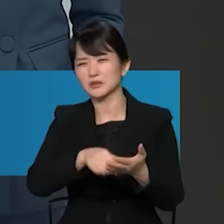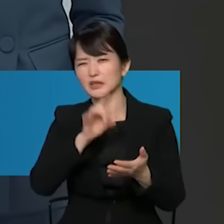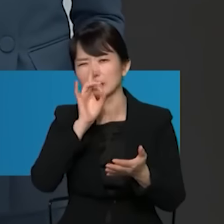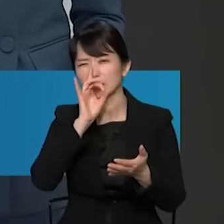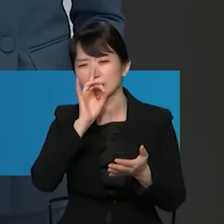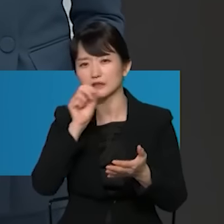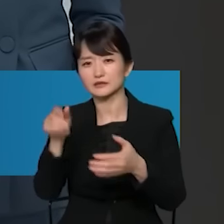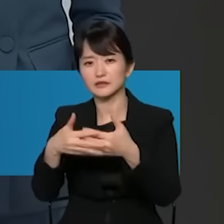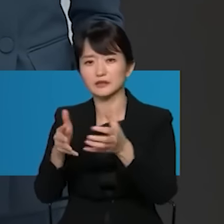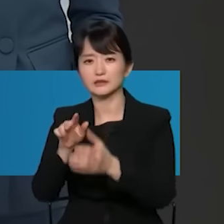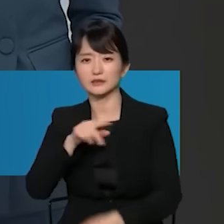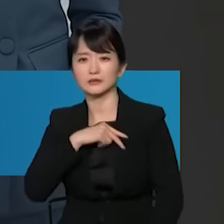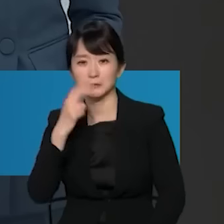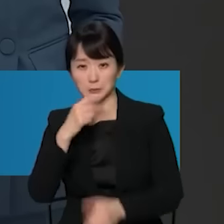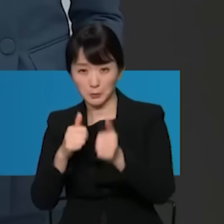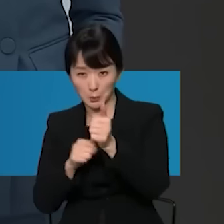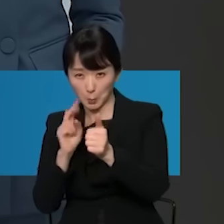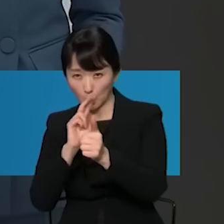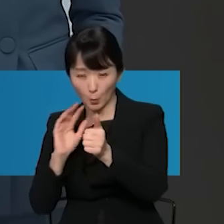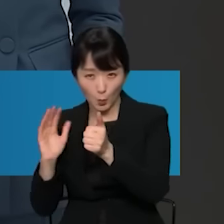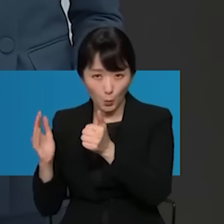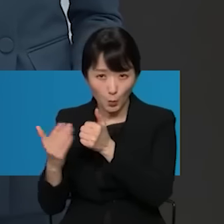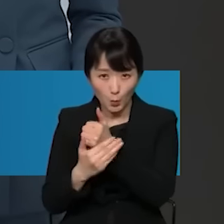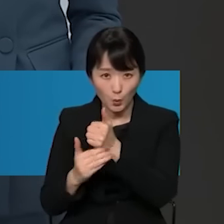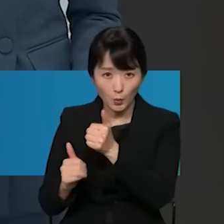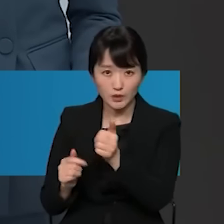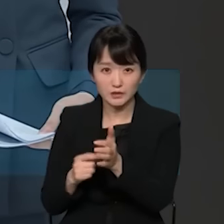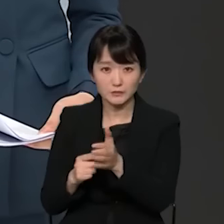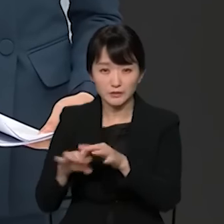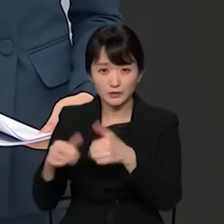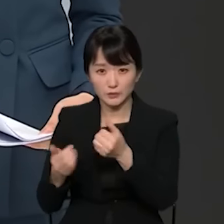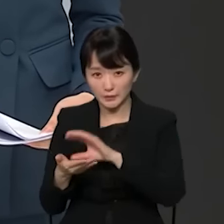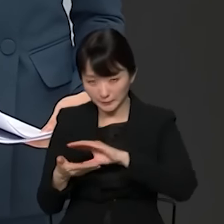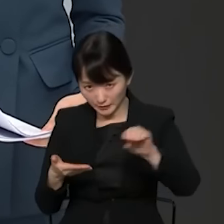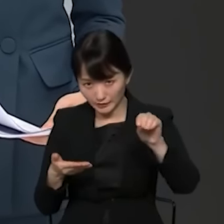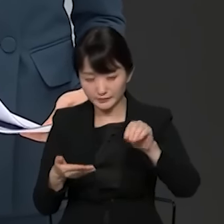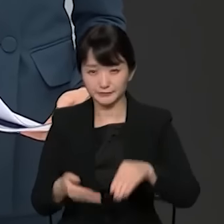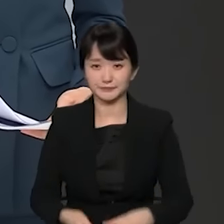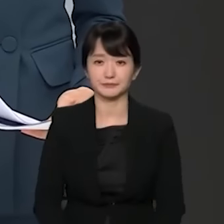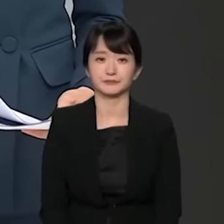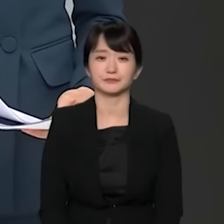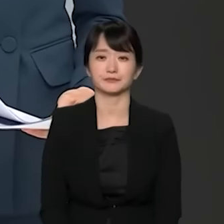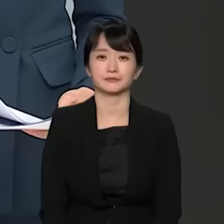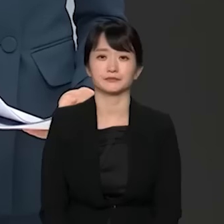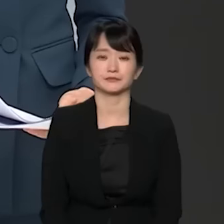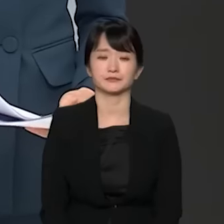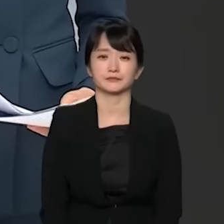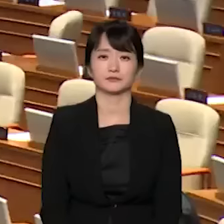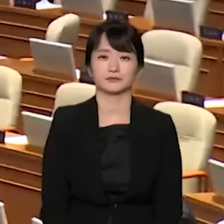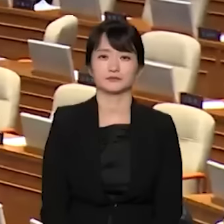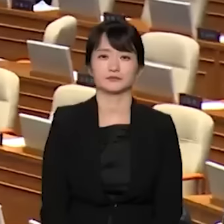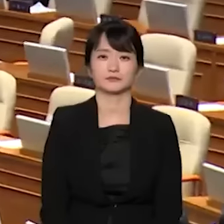않자 여당 의원들은 보좌관들의 호의를 받으며 급히 국회를 빠져나갔습니다. 이승환 기자입니다.